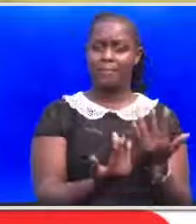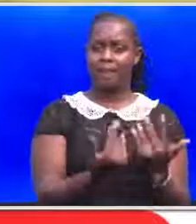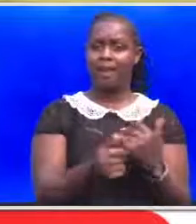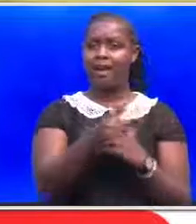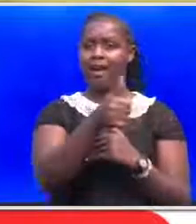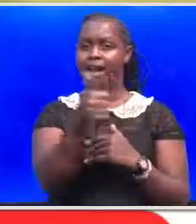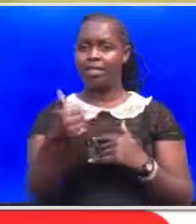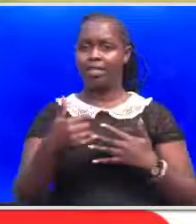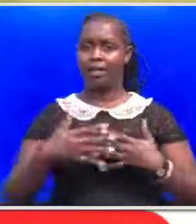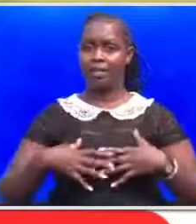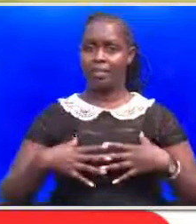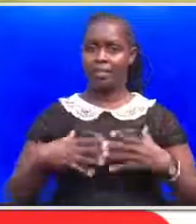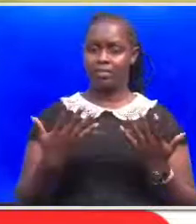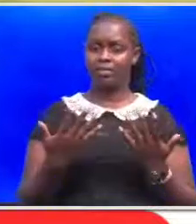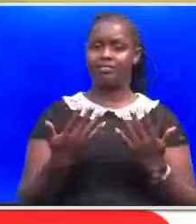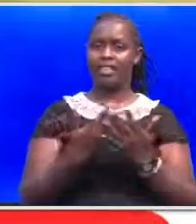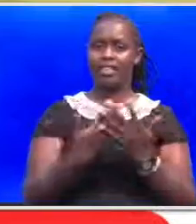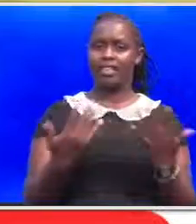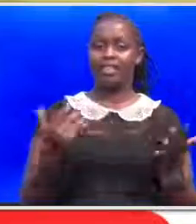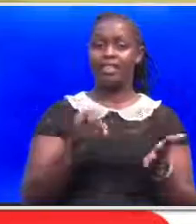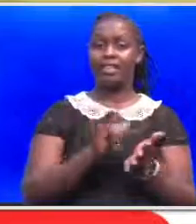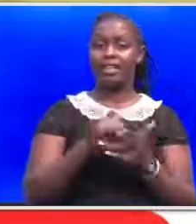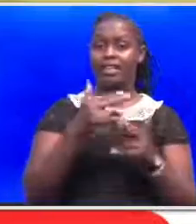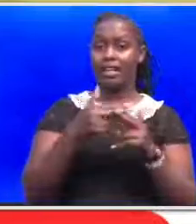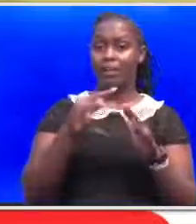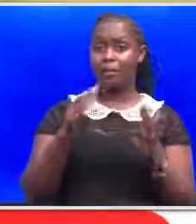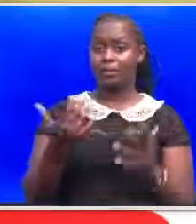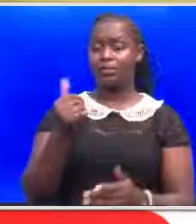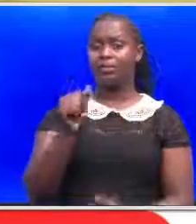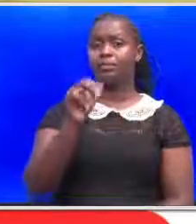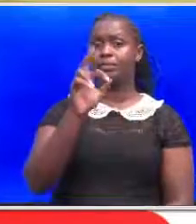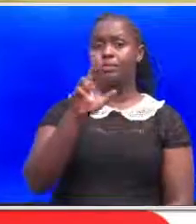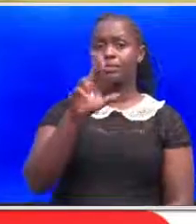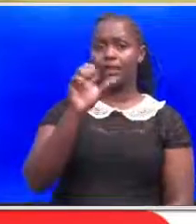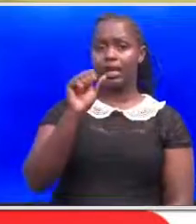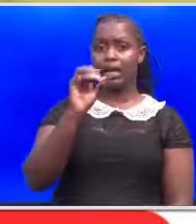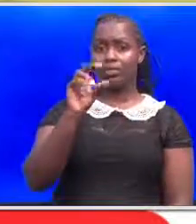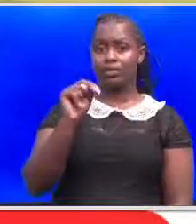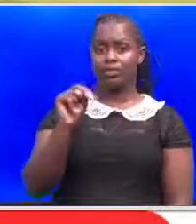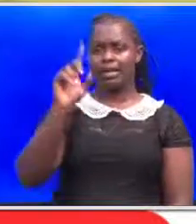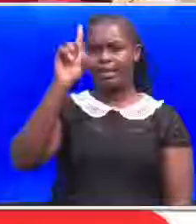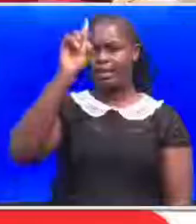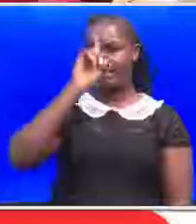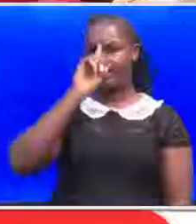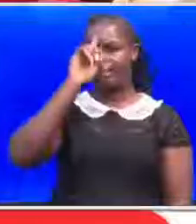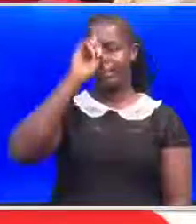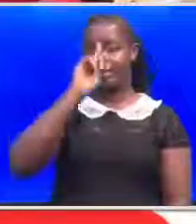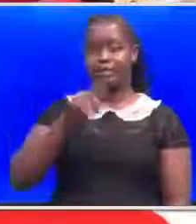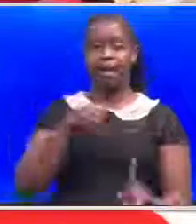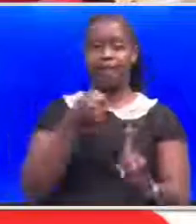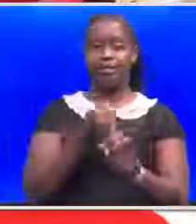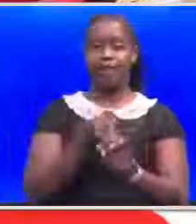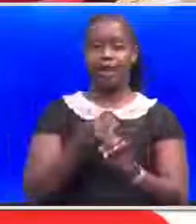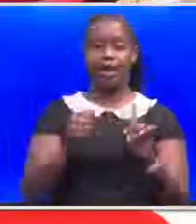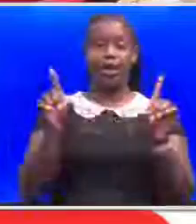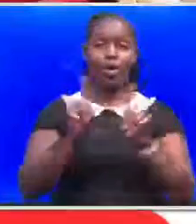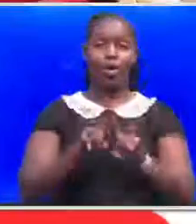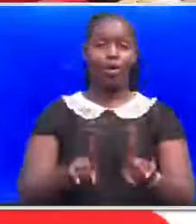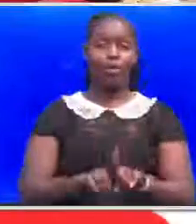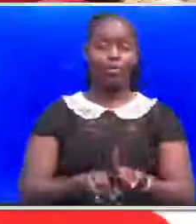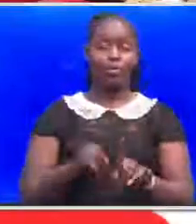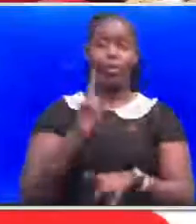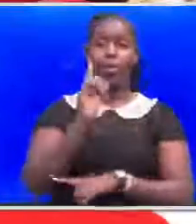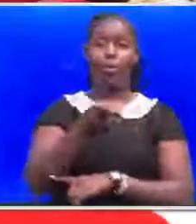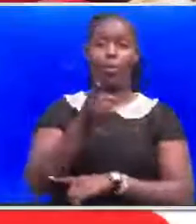else, that is arson. A serious offense. We are going to deal with such people ruthlessly. Koome pia ametoa onyo